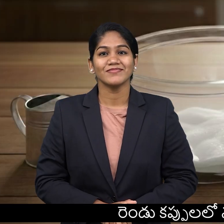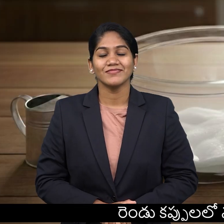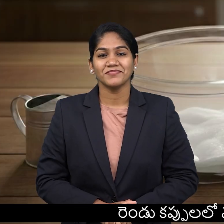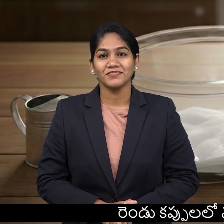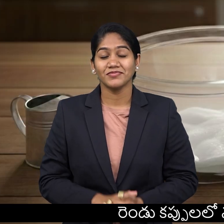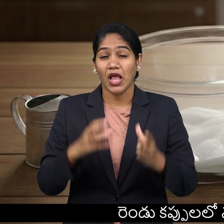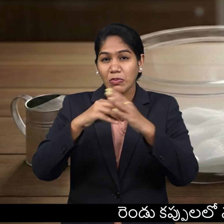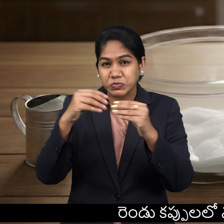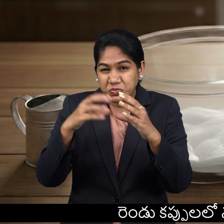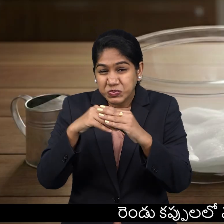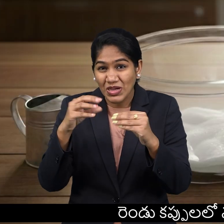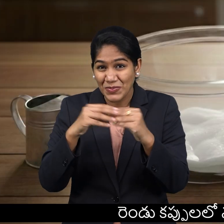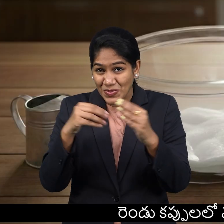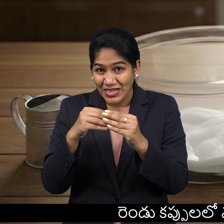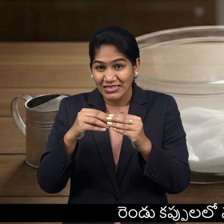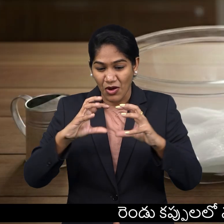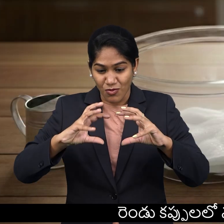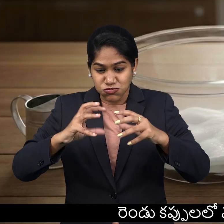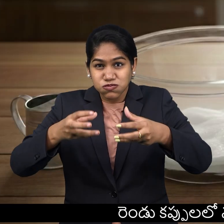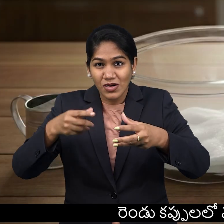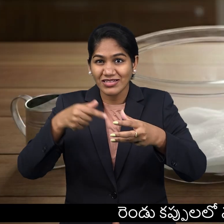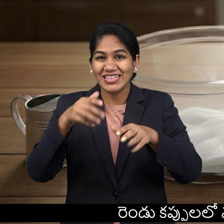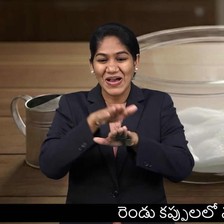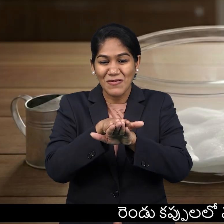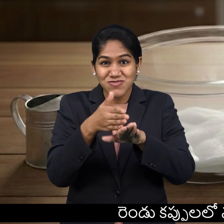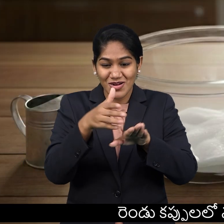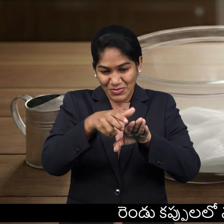2 కప్పులలో సన్నని కాటన్ ఊలు ఉంచండి.